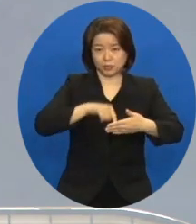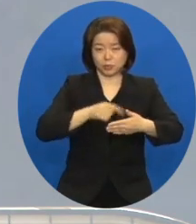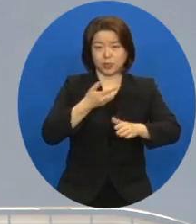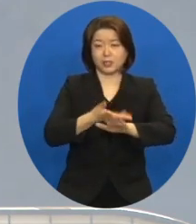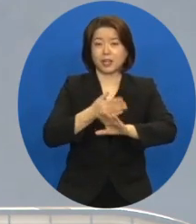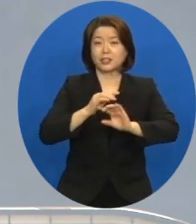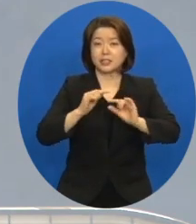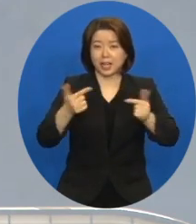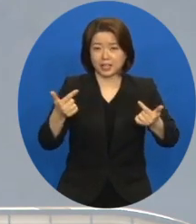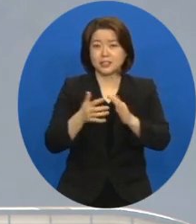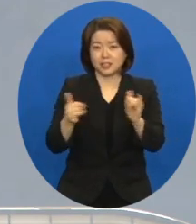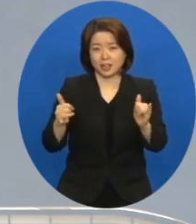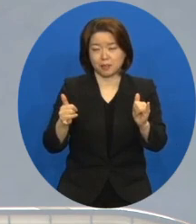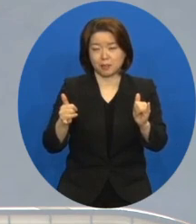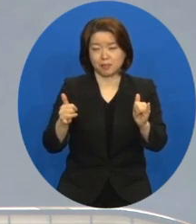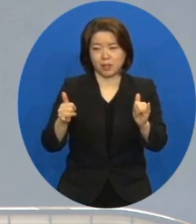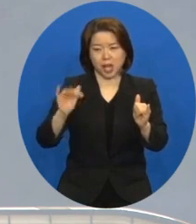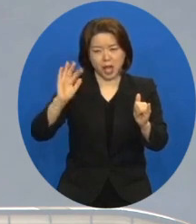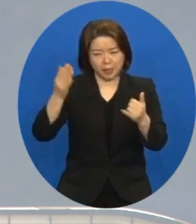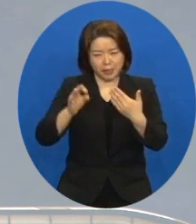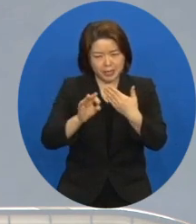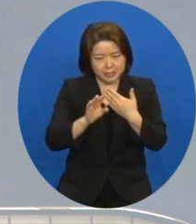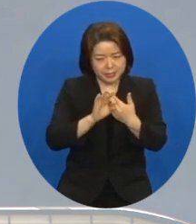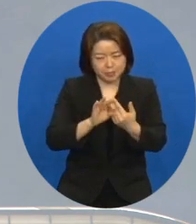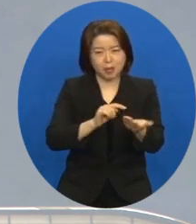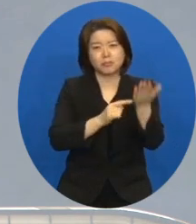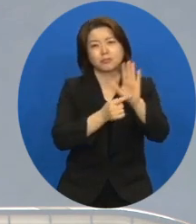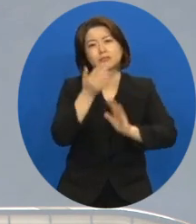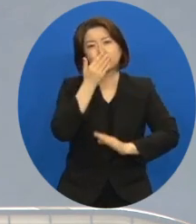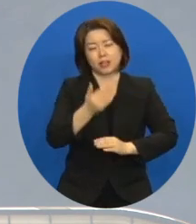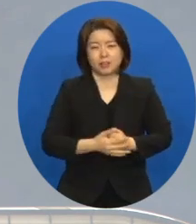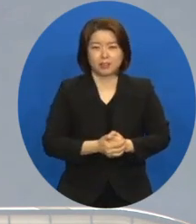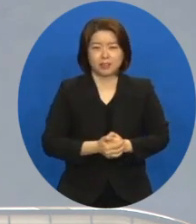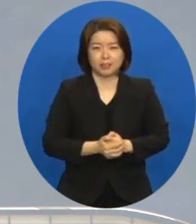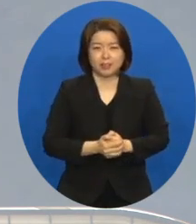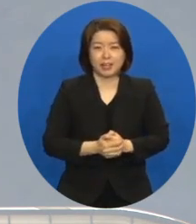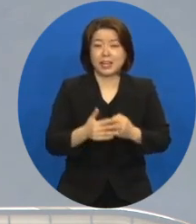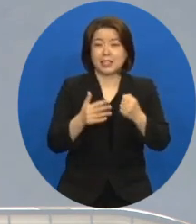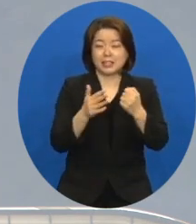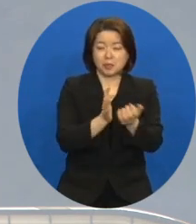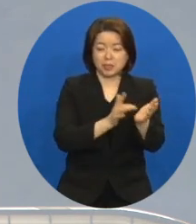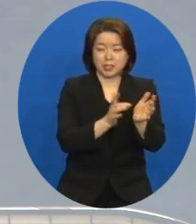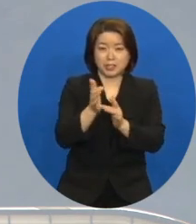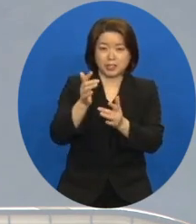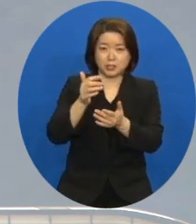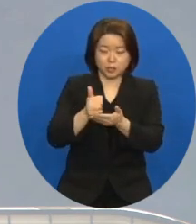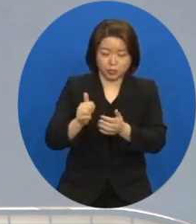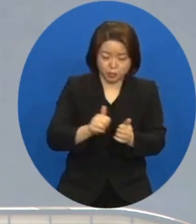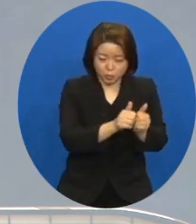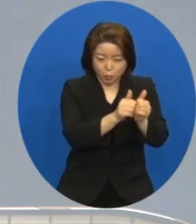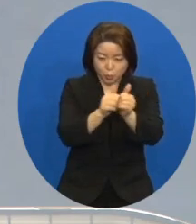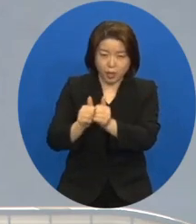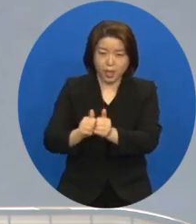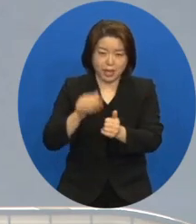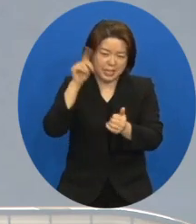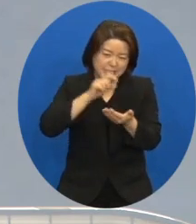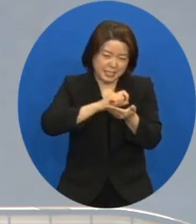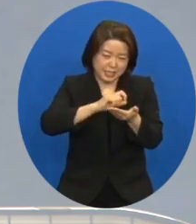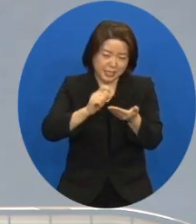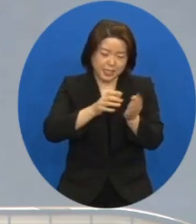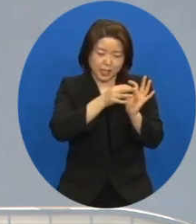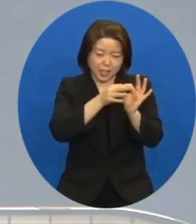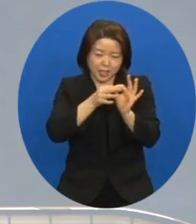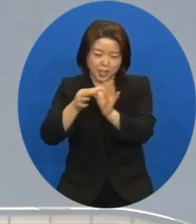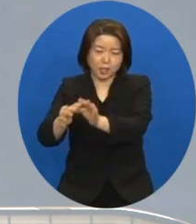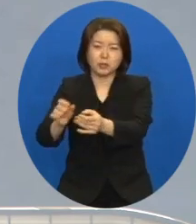사람이 된 것에서 드러나게 됩니다. 그래서 예수 동의 일기를 꾸준히 쓰시라고